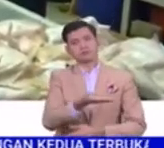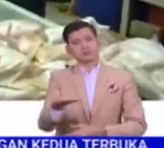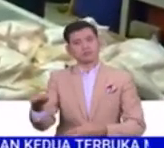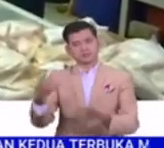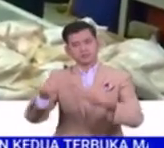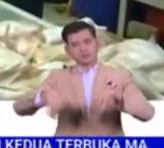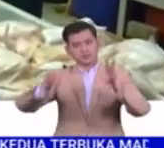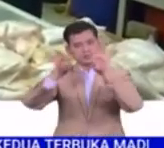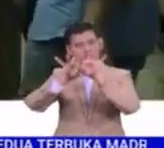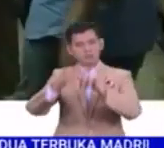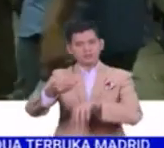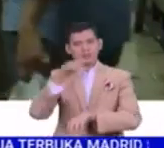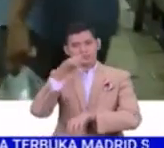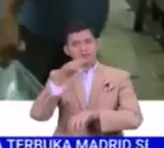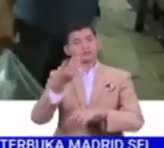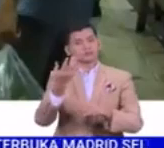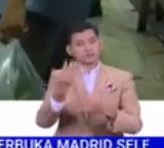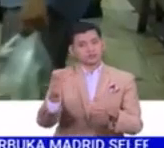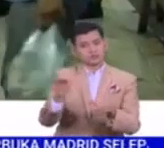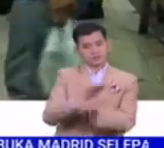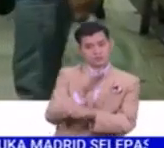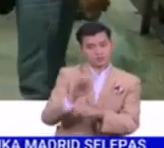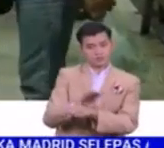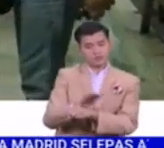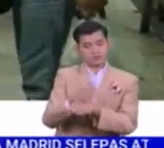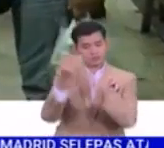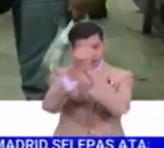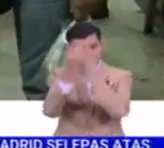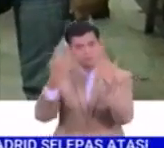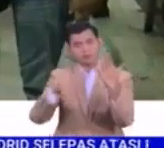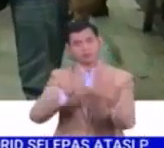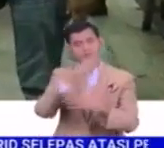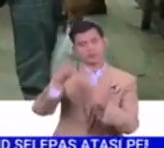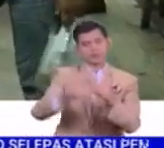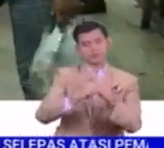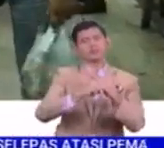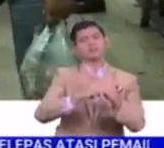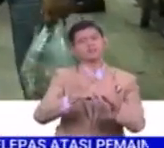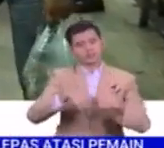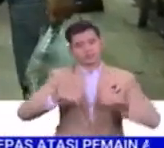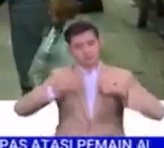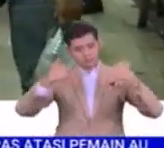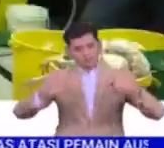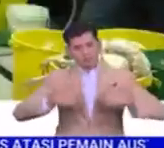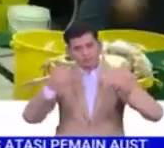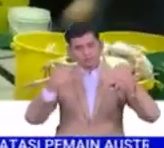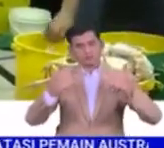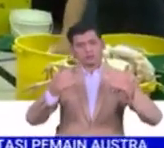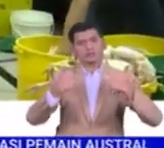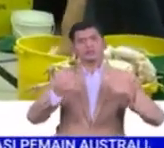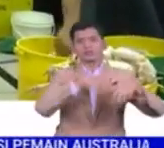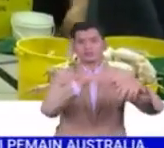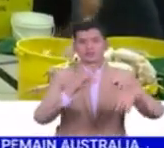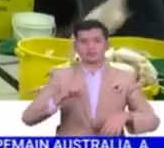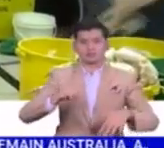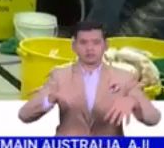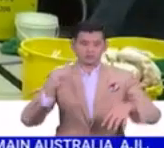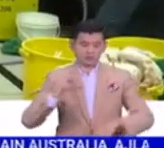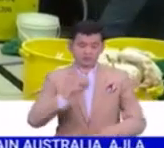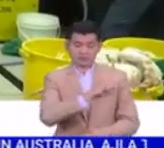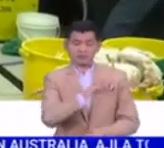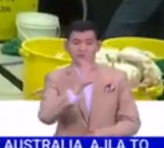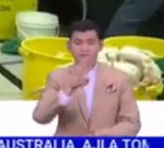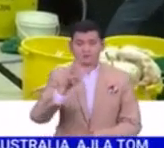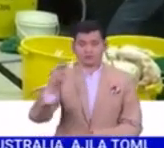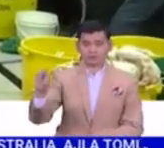pada musim perayaan cukup. Beliau berkata demikian pada program Semarak Syawal Lembaga Pemasaran Pertanian Persekutuan Farma di